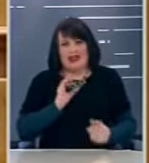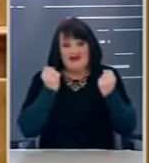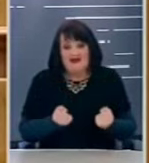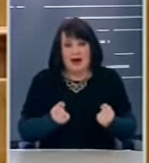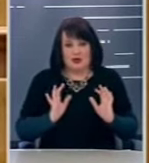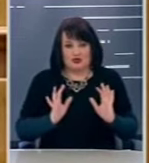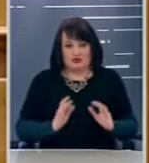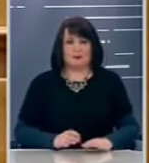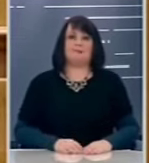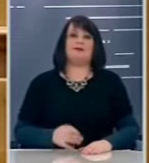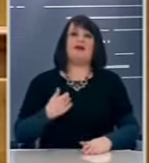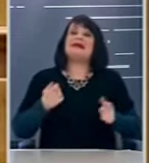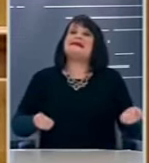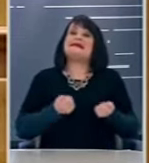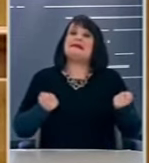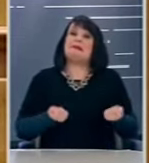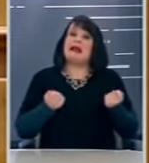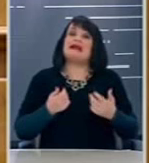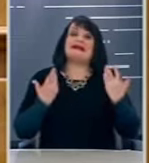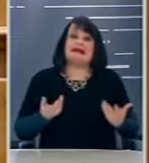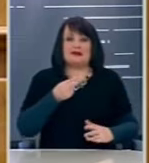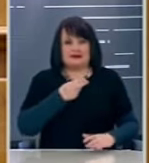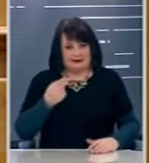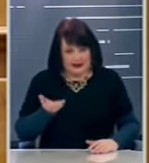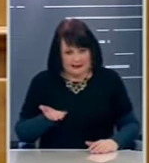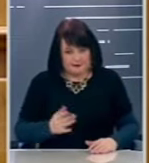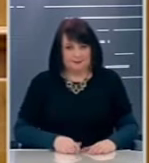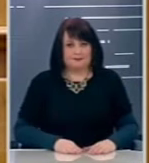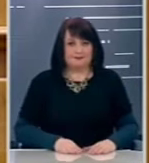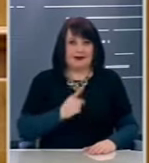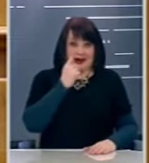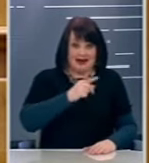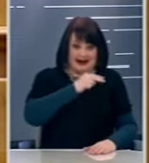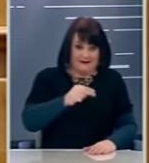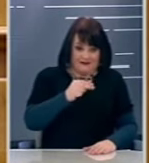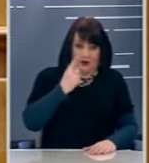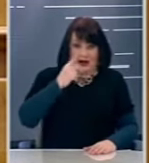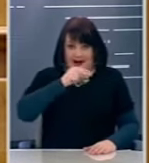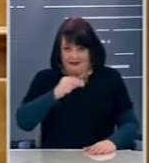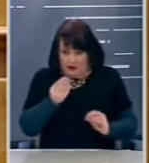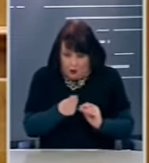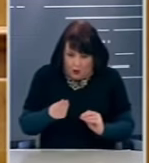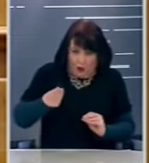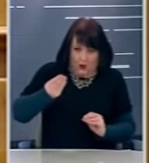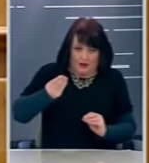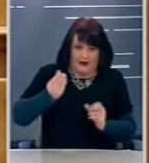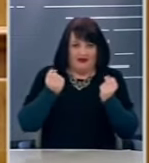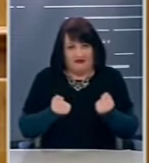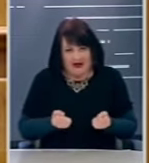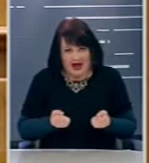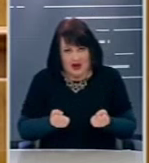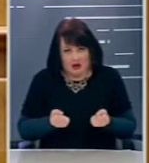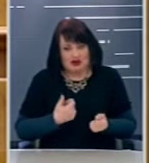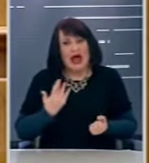Αυτό πρακτικά σημαίνει, κυρίες και κύριοι συνάδελφοι, ότι για κάθε ευρώ πιθανής επιβάρυνσης από τις